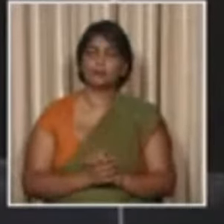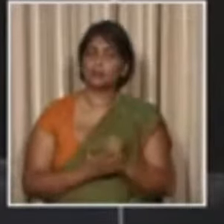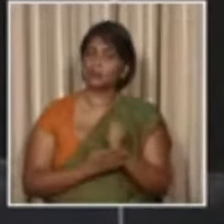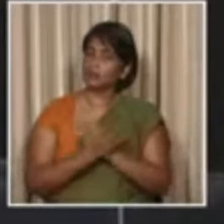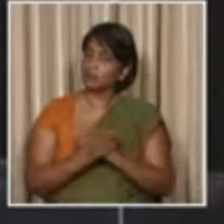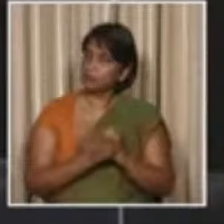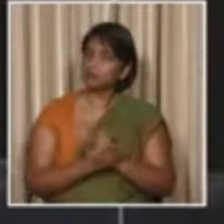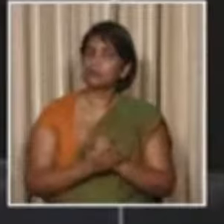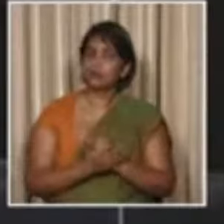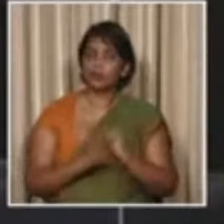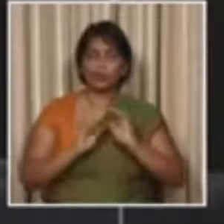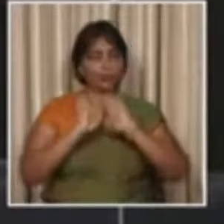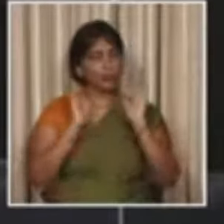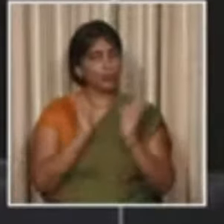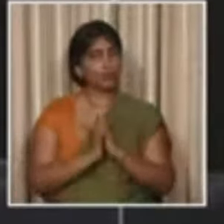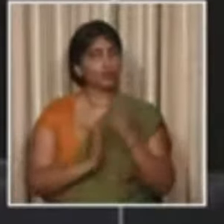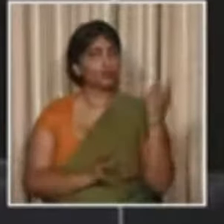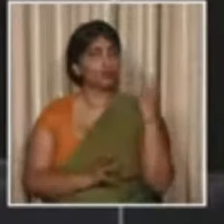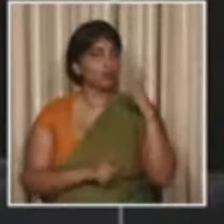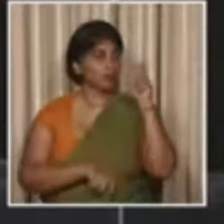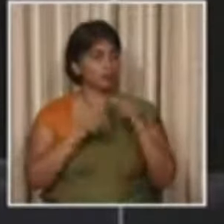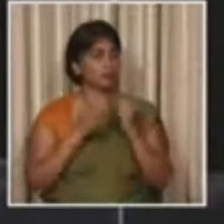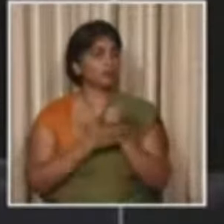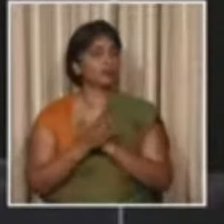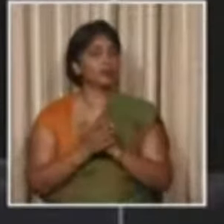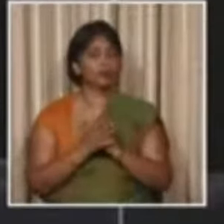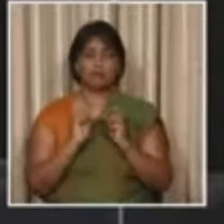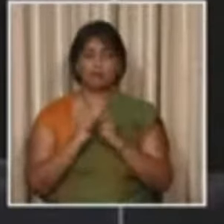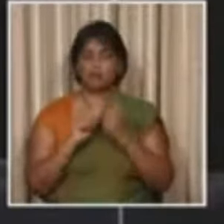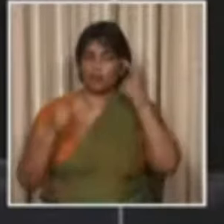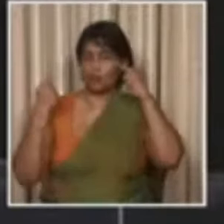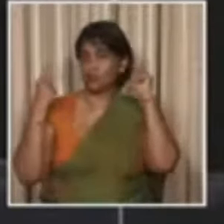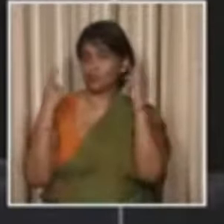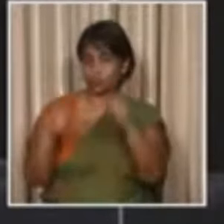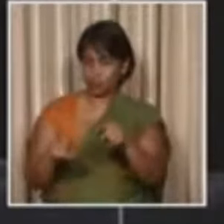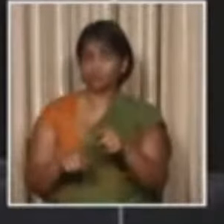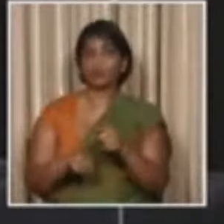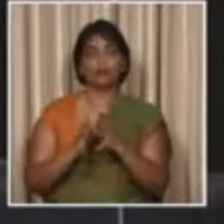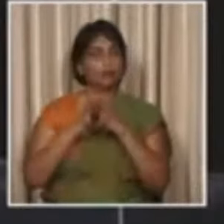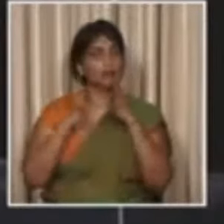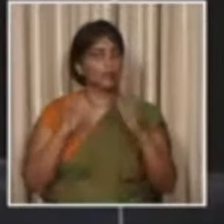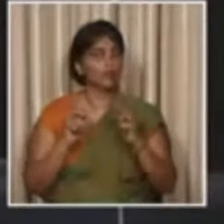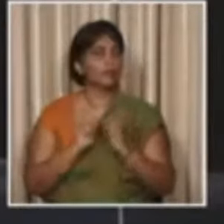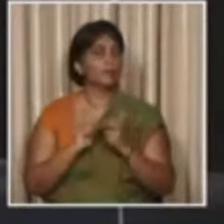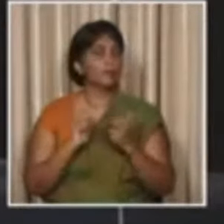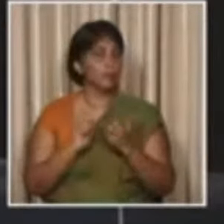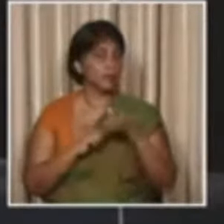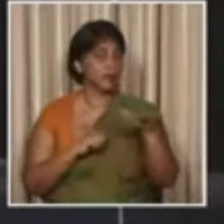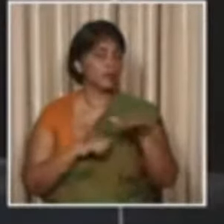සම්පූර්ණයෙන්ම සමස්ත මුස්ලිම් ප්‍රජාවටම මේ චෝදනාව එල්ල කළා බරපතල